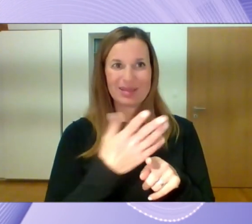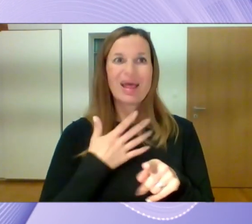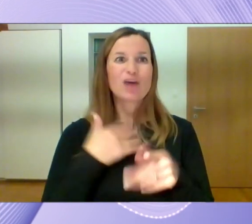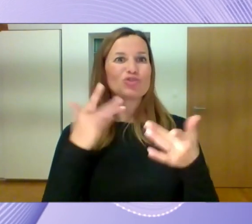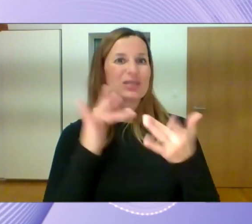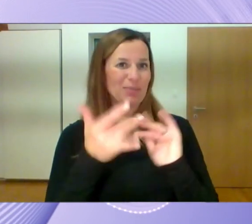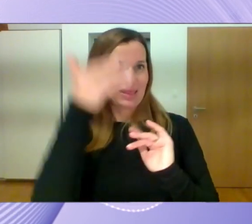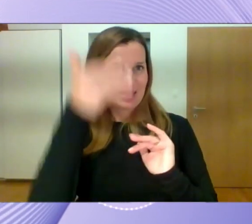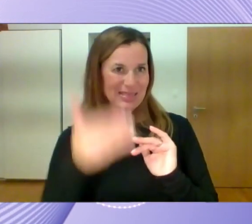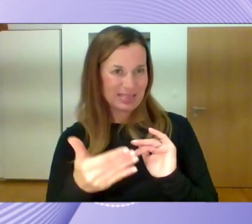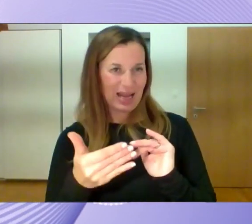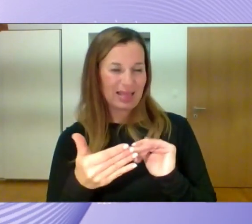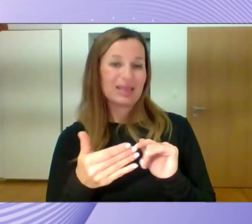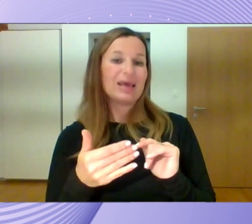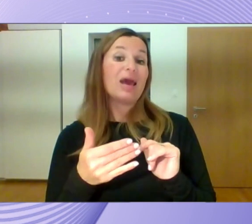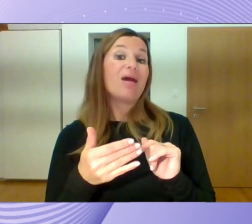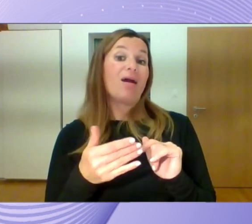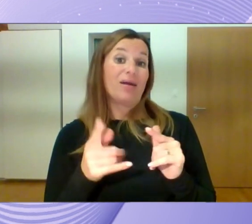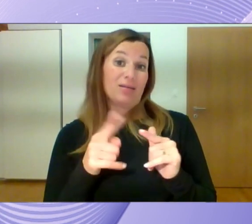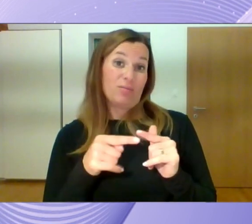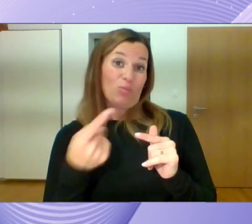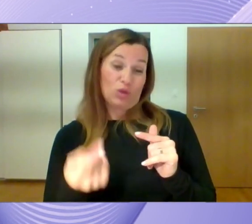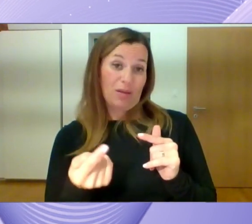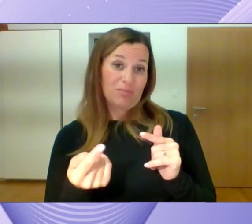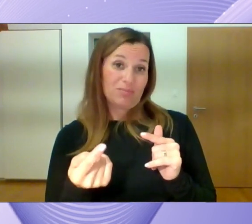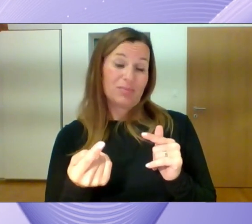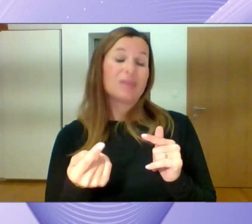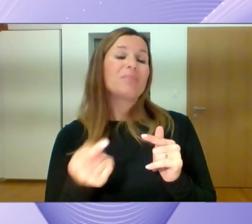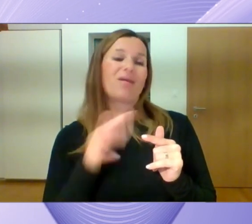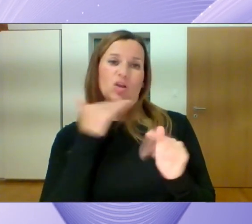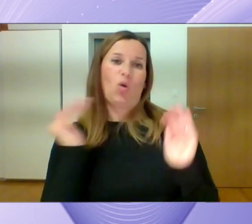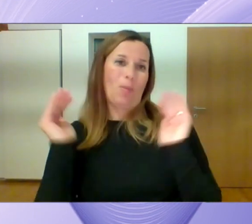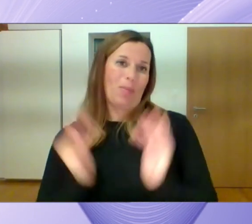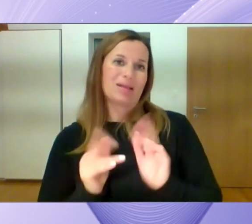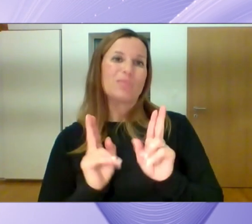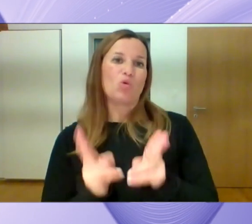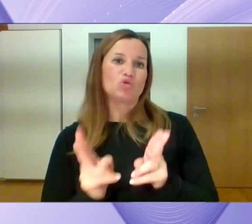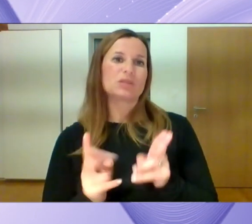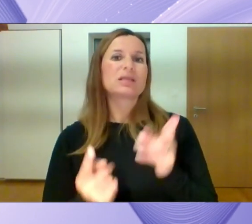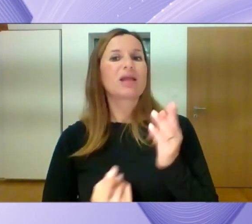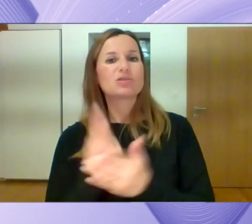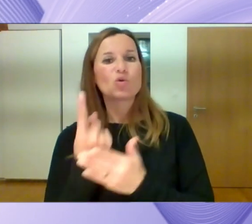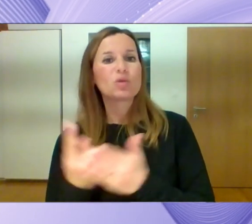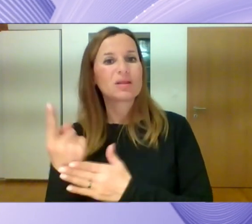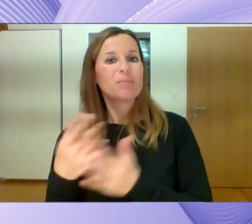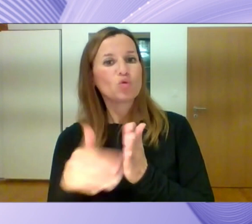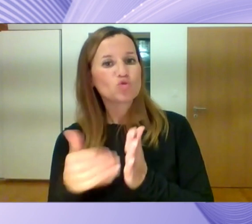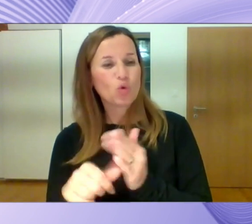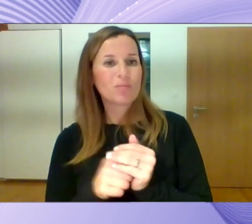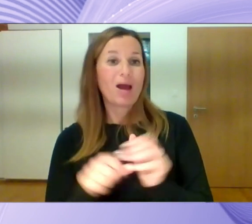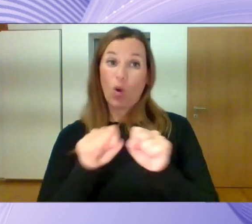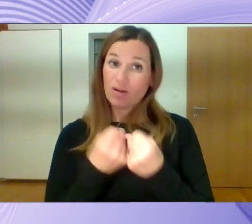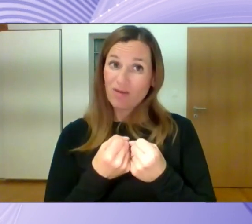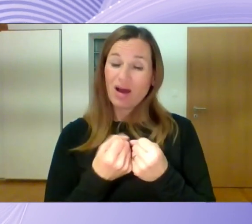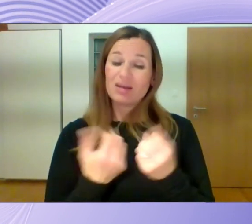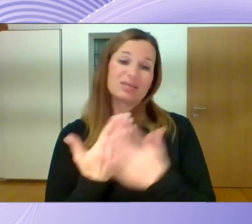pa veliko manjša verjetnost, da pride do teh pač poškodb, okvar in je za oba